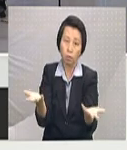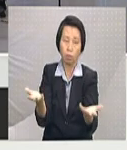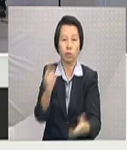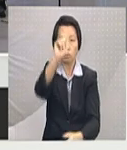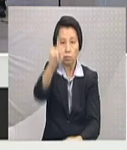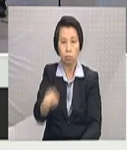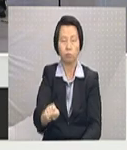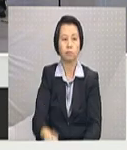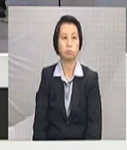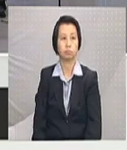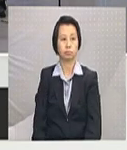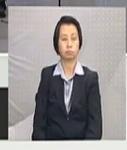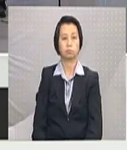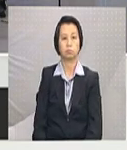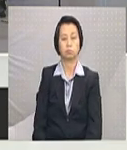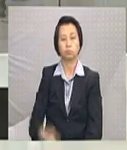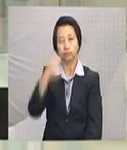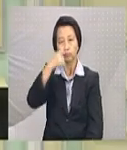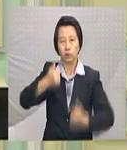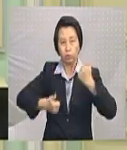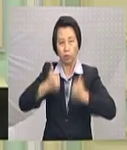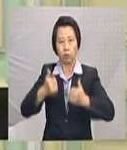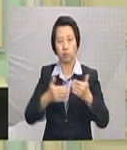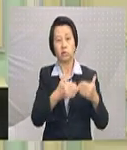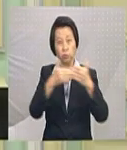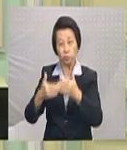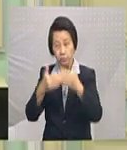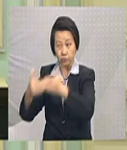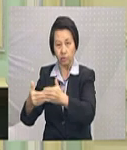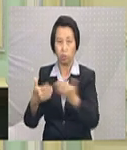Untuk sama ada kita akan teruskan atau tidak,